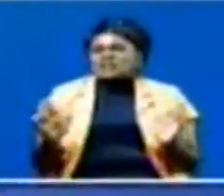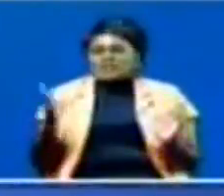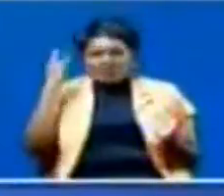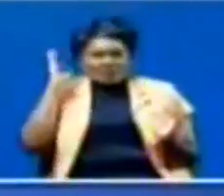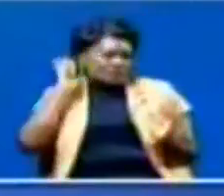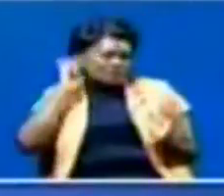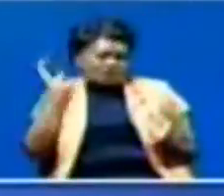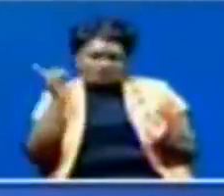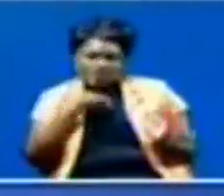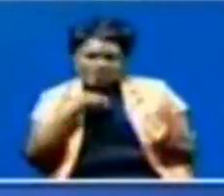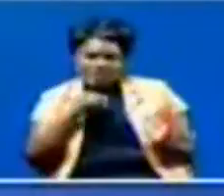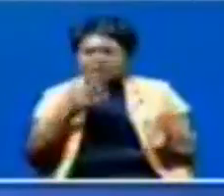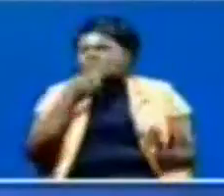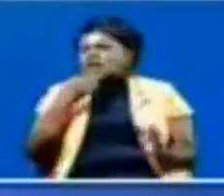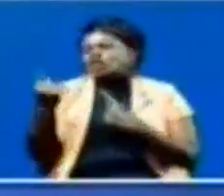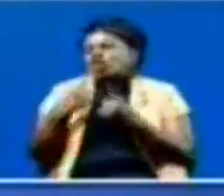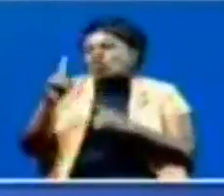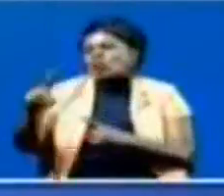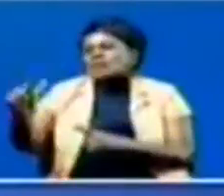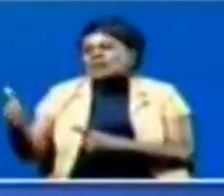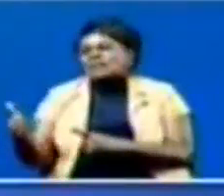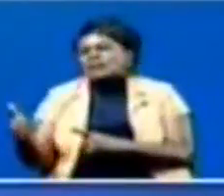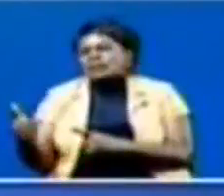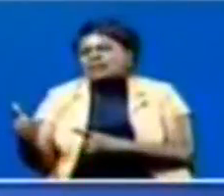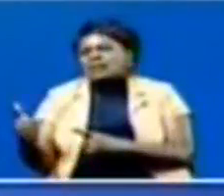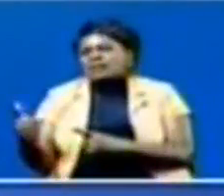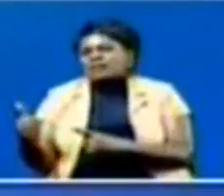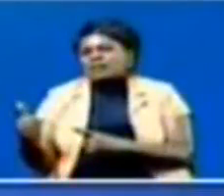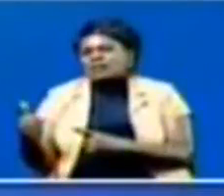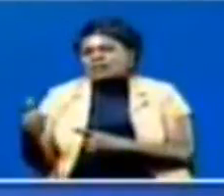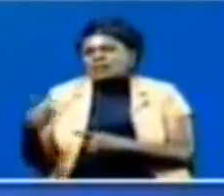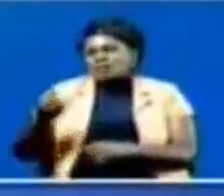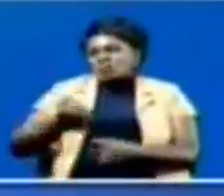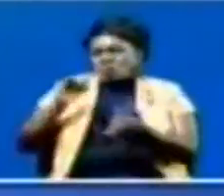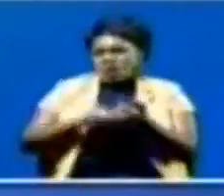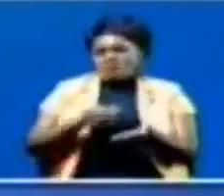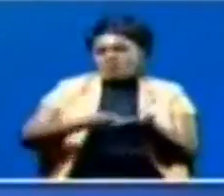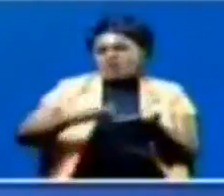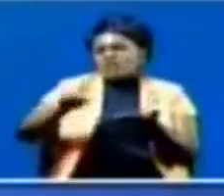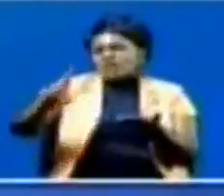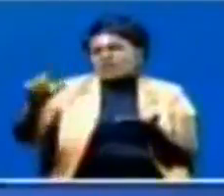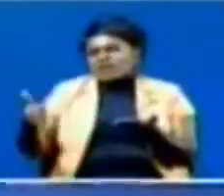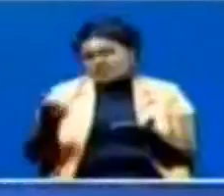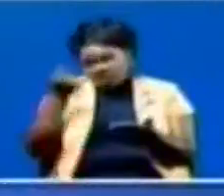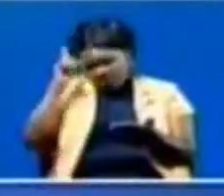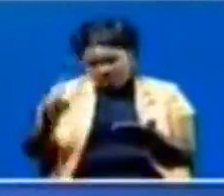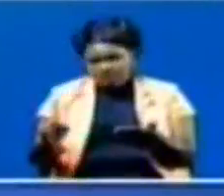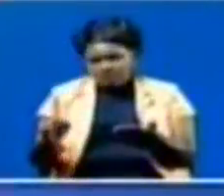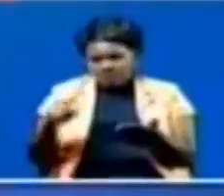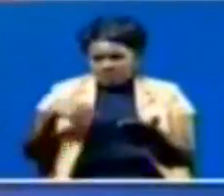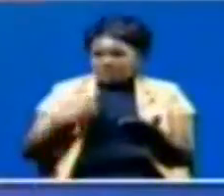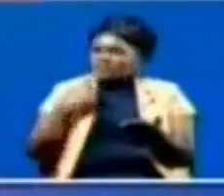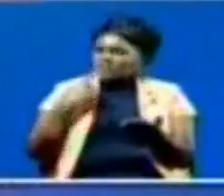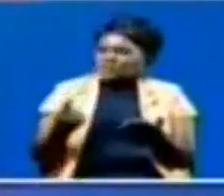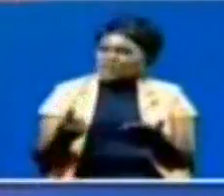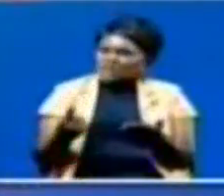kuwasikia. Babu wamesema watu wazungumze waelewane. Mbona? Kazi wakasema mimi ndio mke jamani, tusameane tuelewane. Na kutoka kwangu, mimi